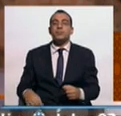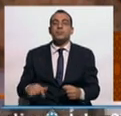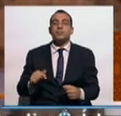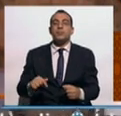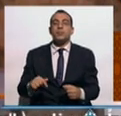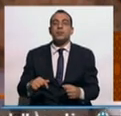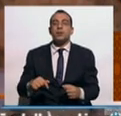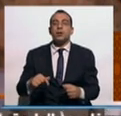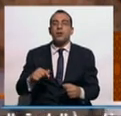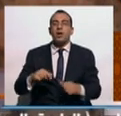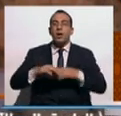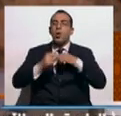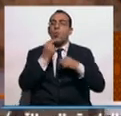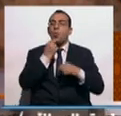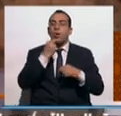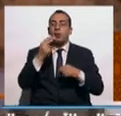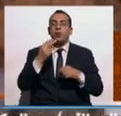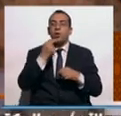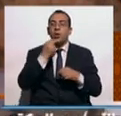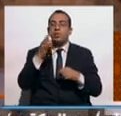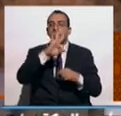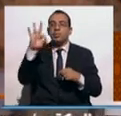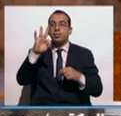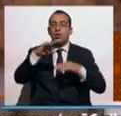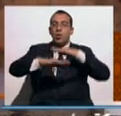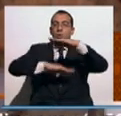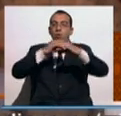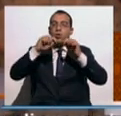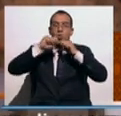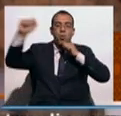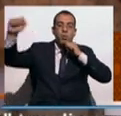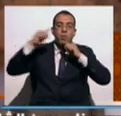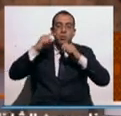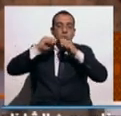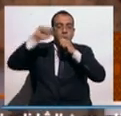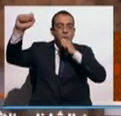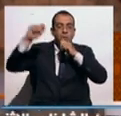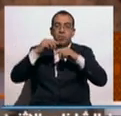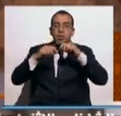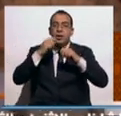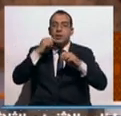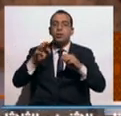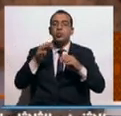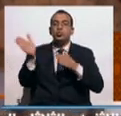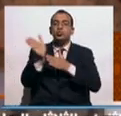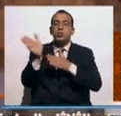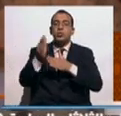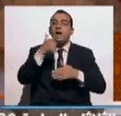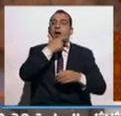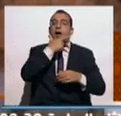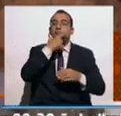يعني كماله للرجال أن يكون ثلاثة أثواب، وأن يكون من السنة أن يكون